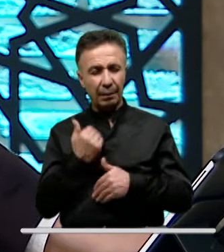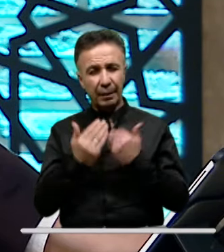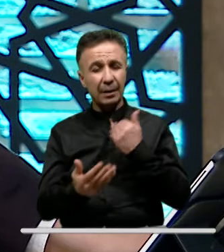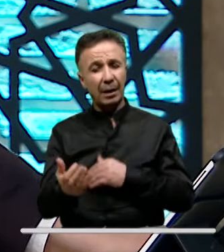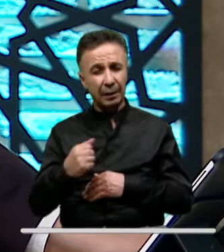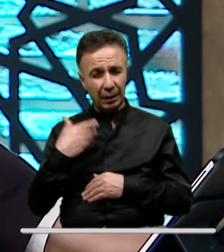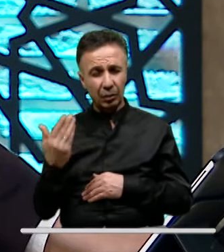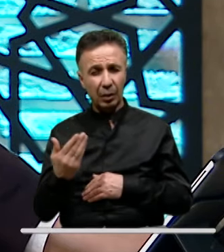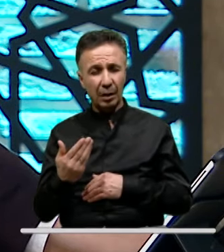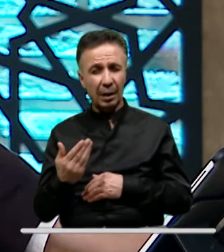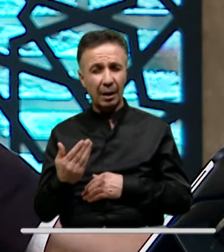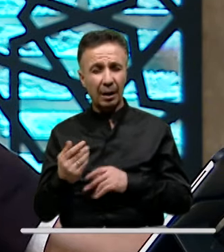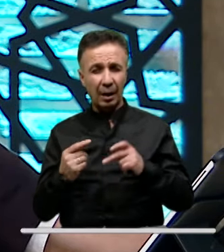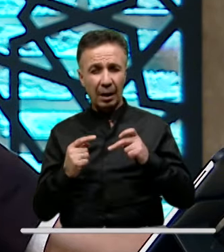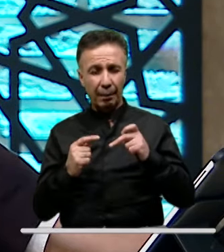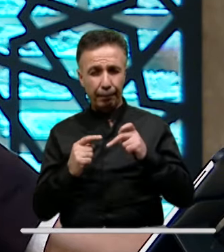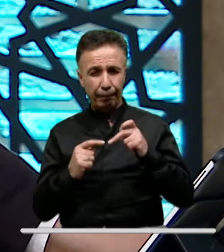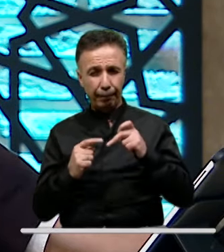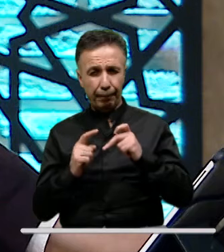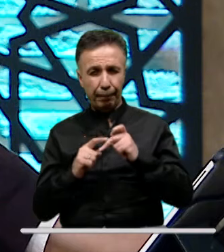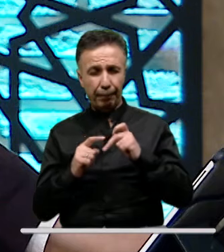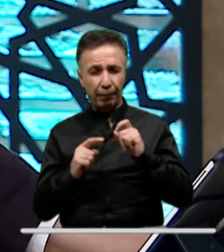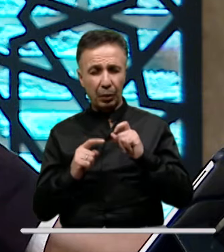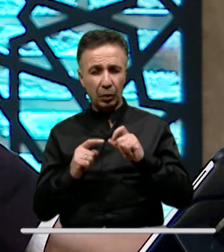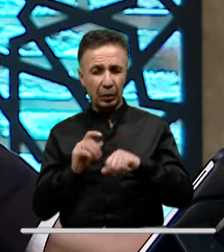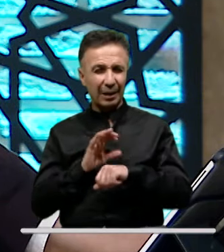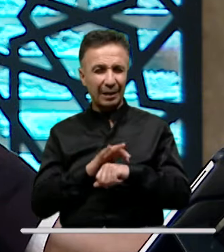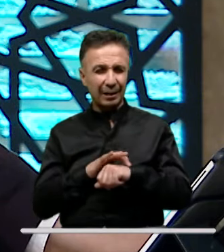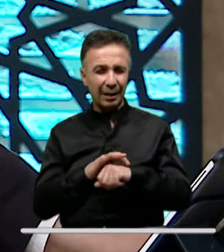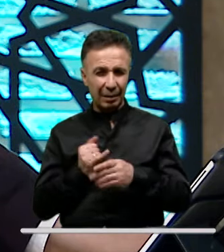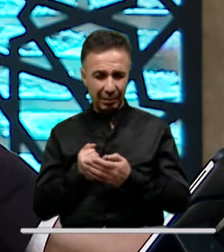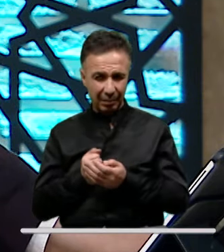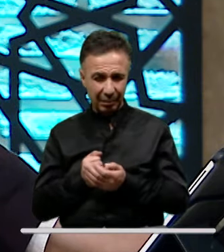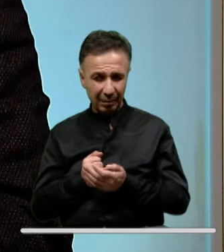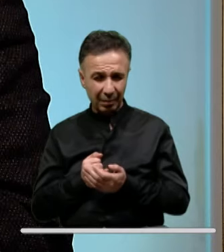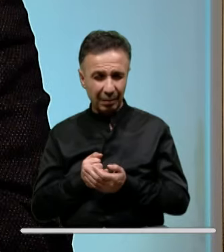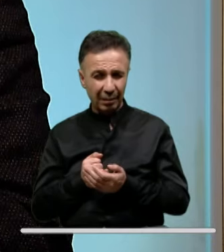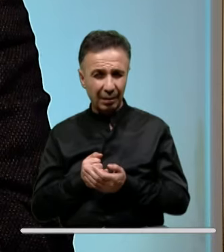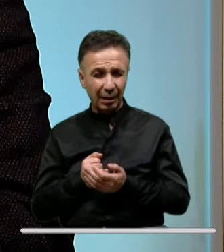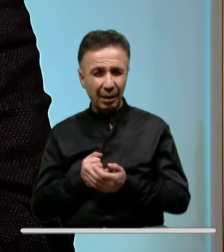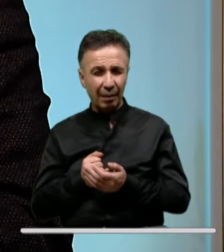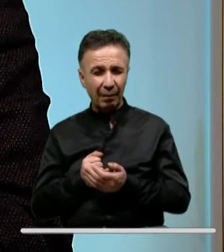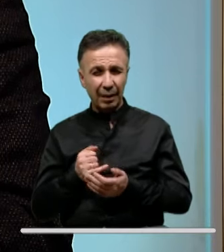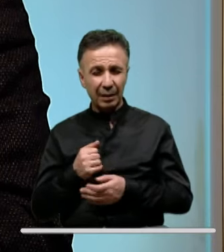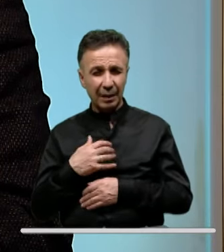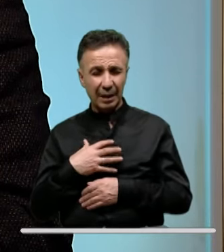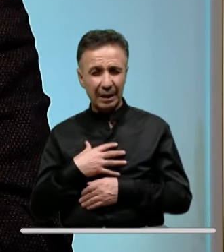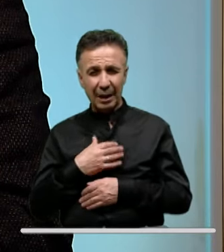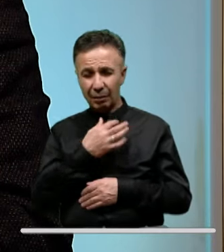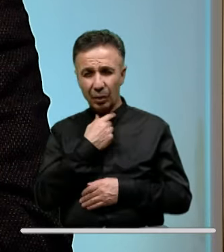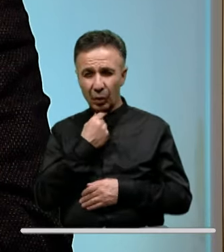sonra böyle bir şey olabiliyor. Evet. 15 dakika içerisinde kılabiliyorsa bu kişi sahibi özür değil mi? Tabii bu